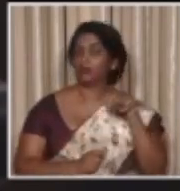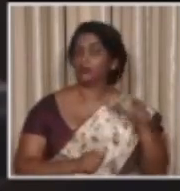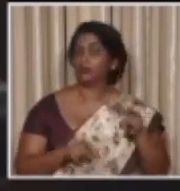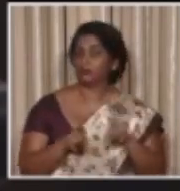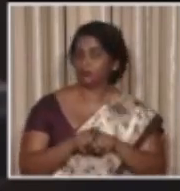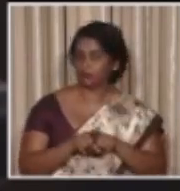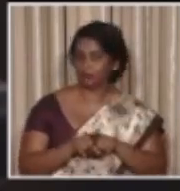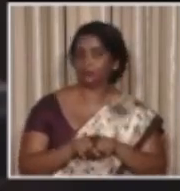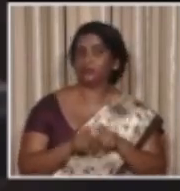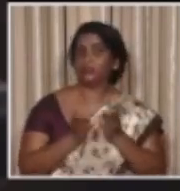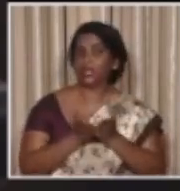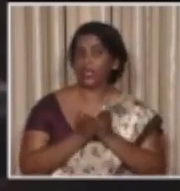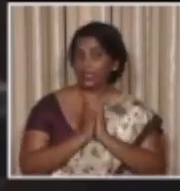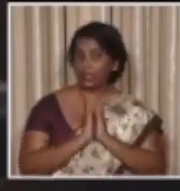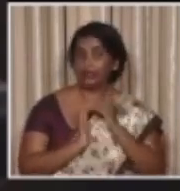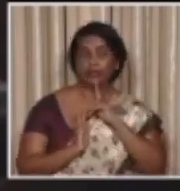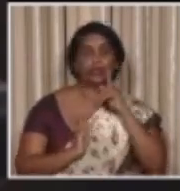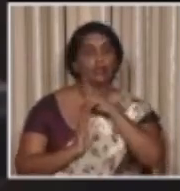வைத்து